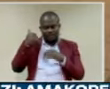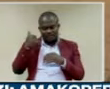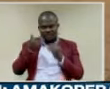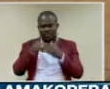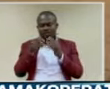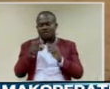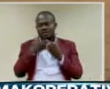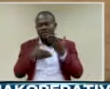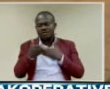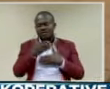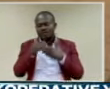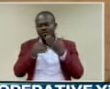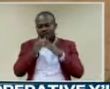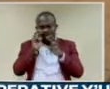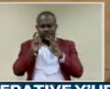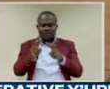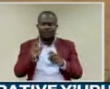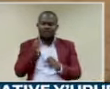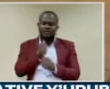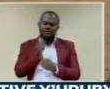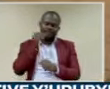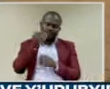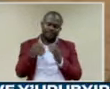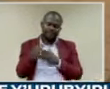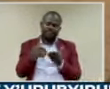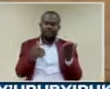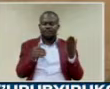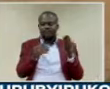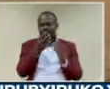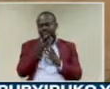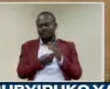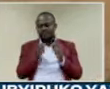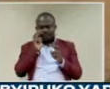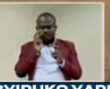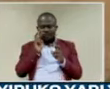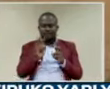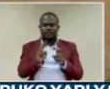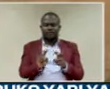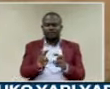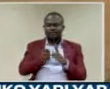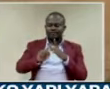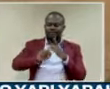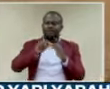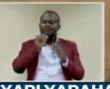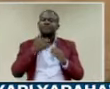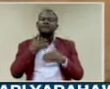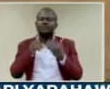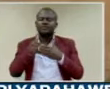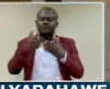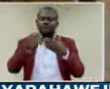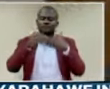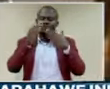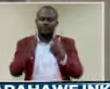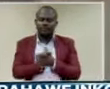habaho ikiganiro cyo kureba icyakorwa nyuma y'uko bahombye, ubona bagenda bahunga badashaka kwegera